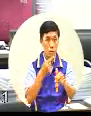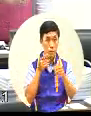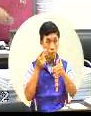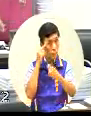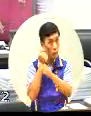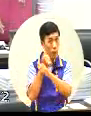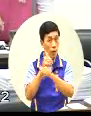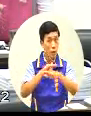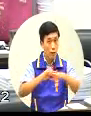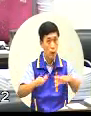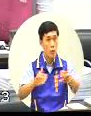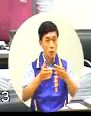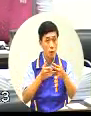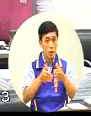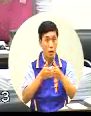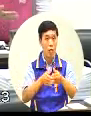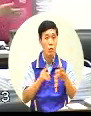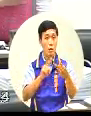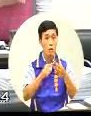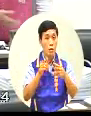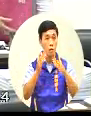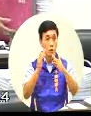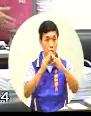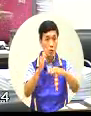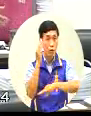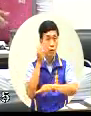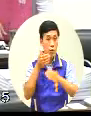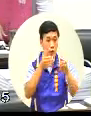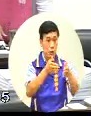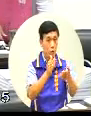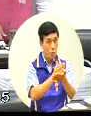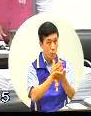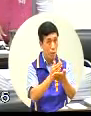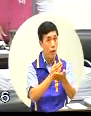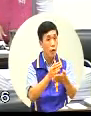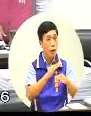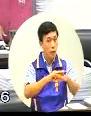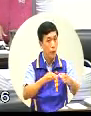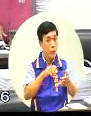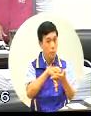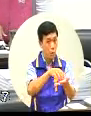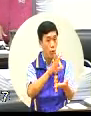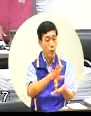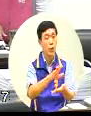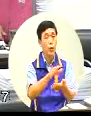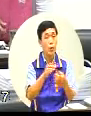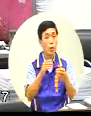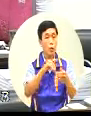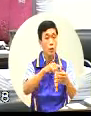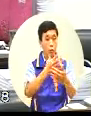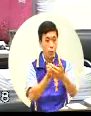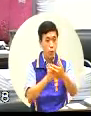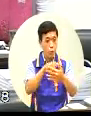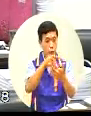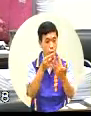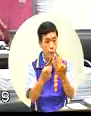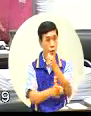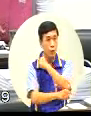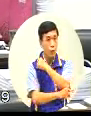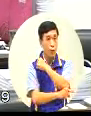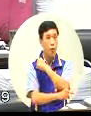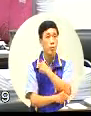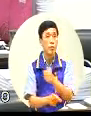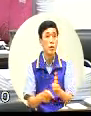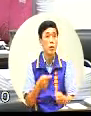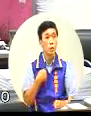府有认证过的单位，当然我们希望它能够在最后再来考虑，好不好？那我想因为时间的关系啦，那 我其实